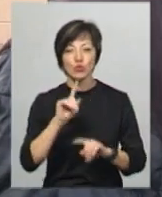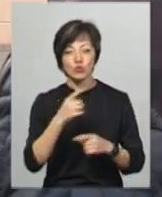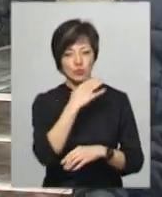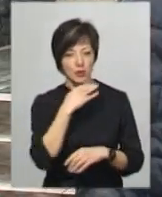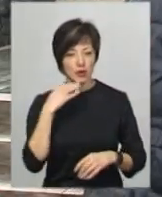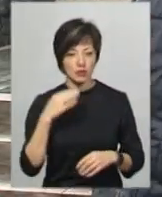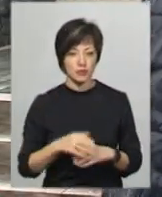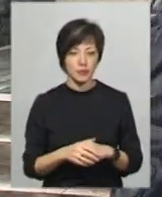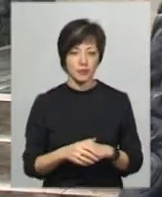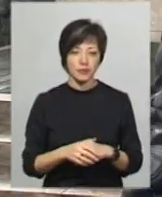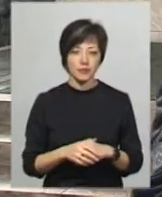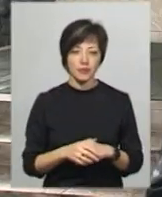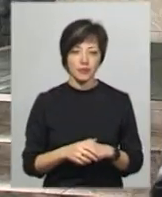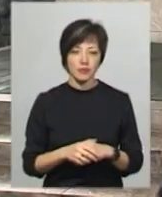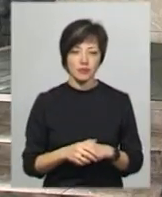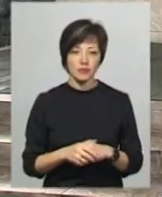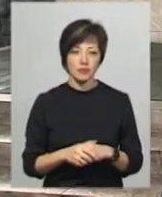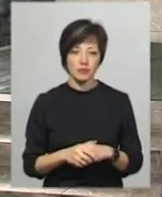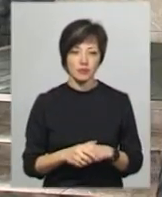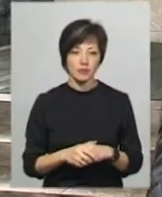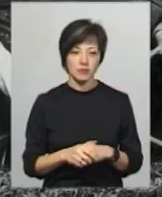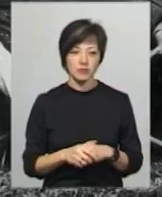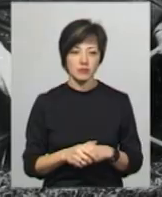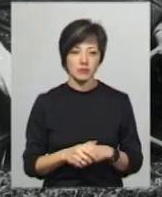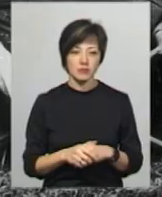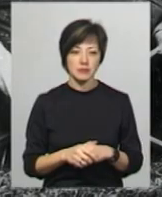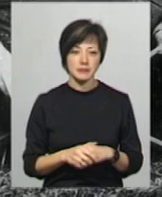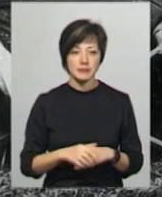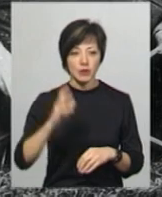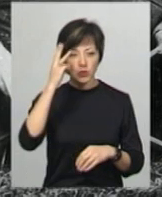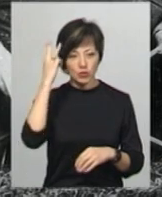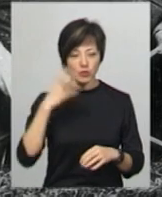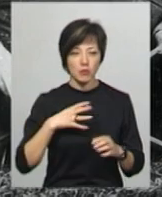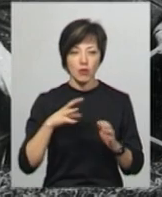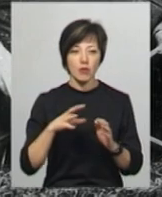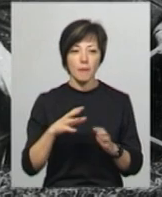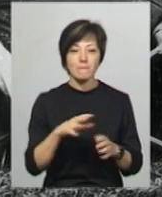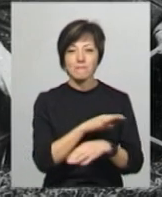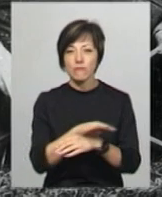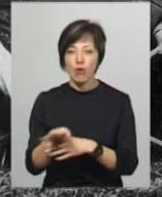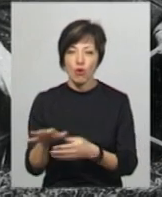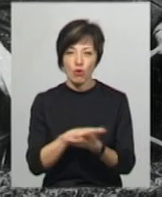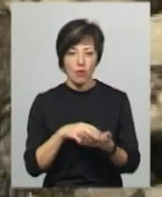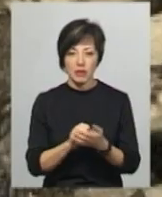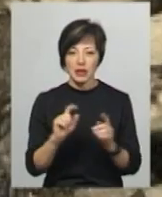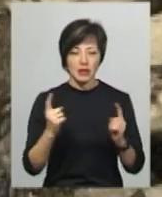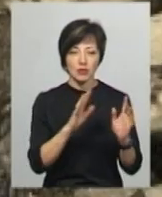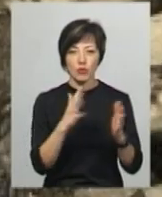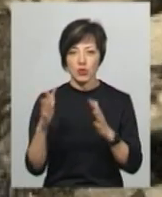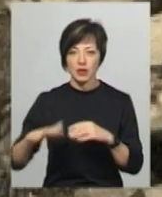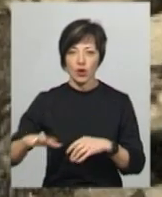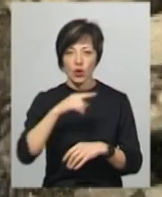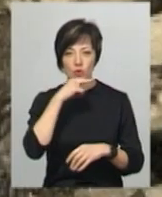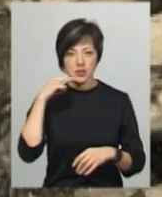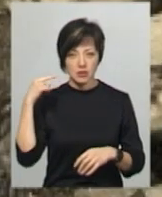багато». Лодзинський. Тобто таких случаїв було дуже багато. Проскурівський погром – не єдина подія на теренах тогочасної Російської імперії,